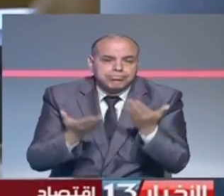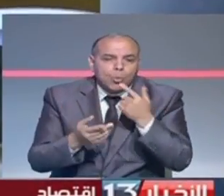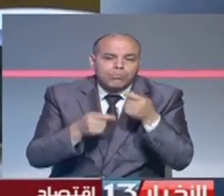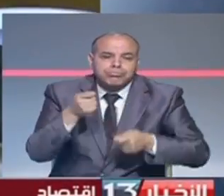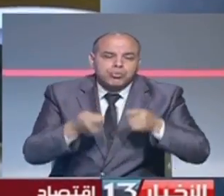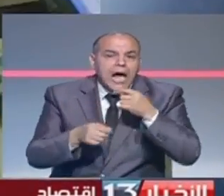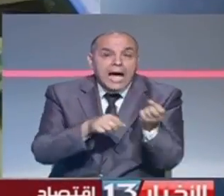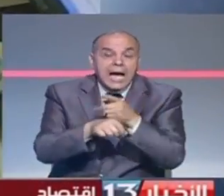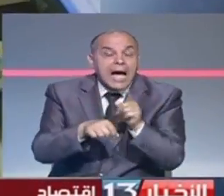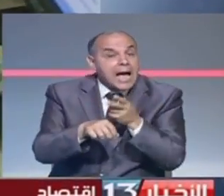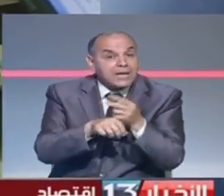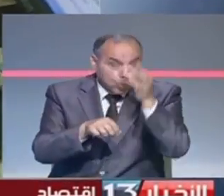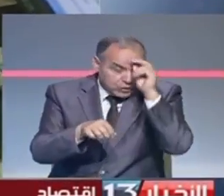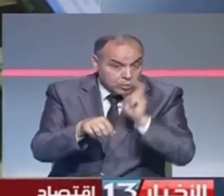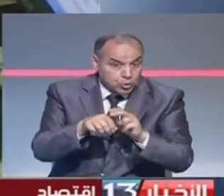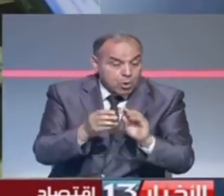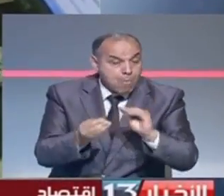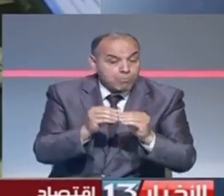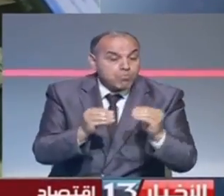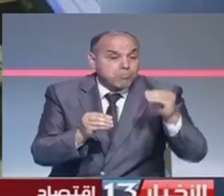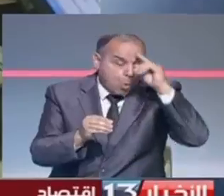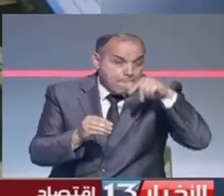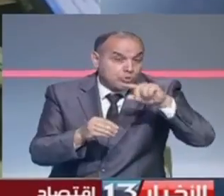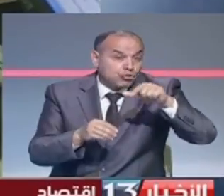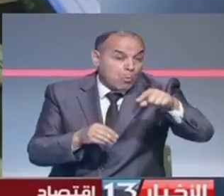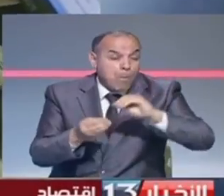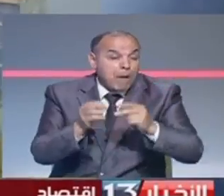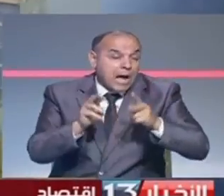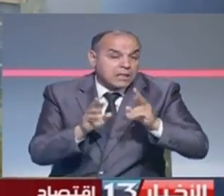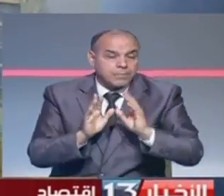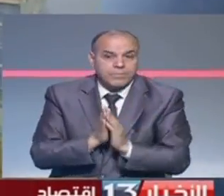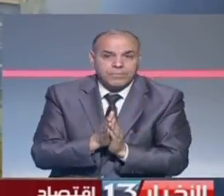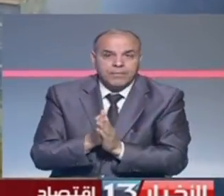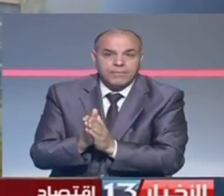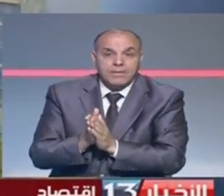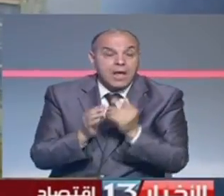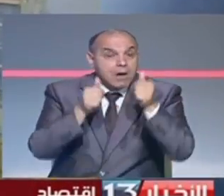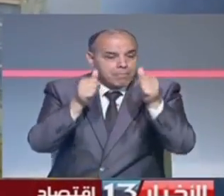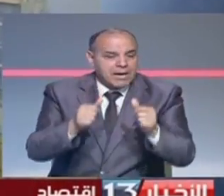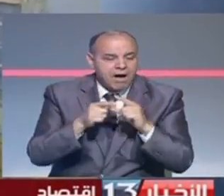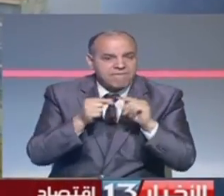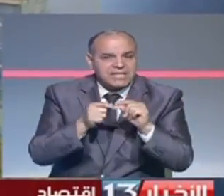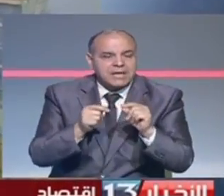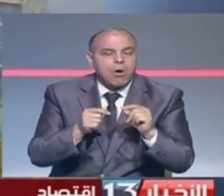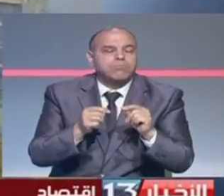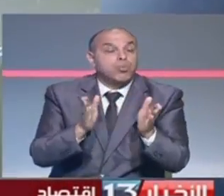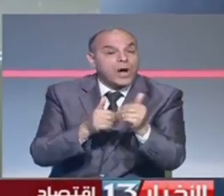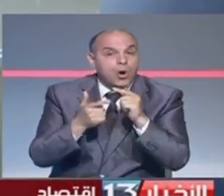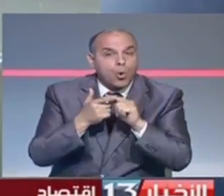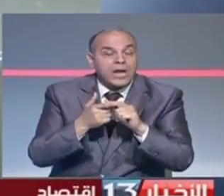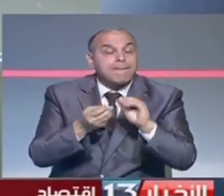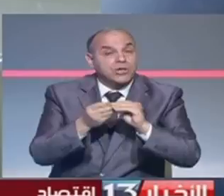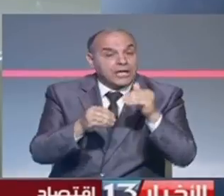كانت المخاطر السياسيه التونسيه ستزداد سوءا خلال الاشهر القادمه وفي بلغها فسرت مدى استمر الصدمه